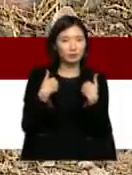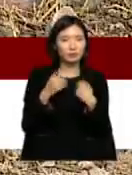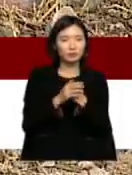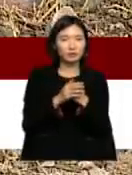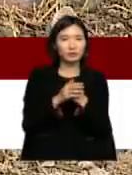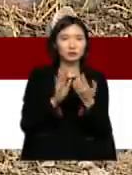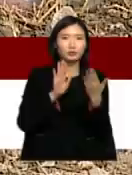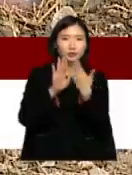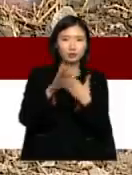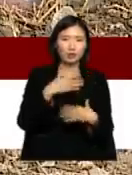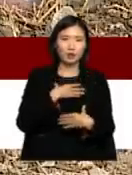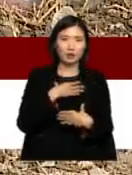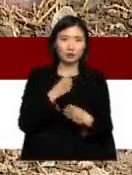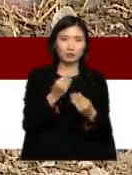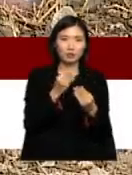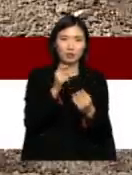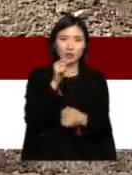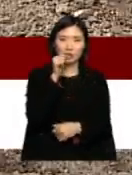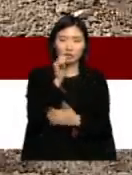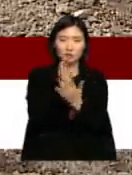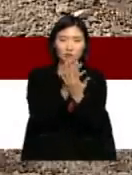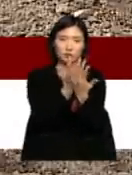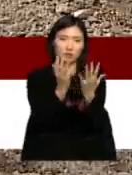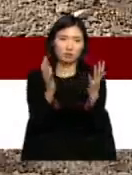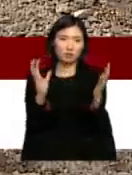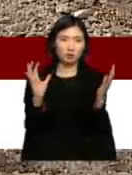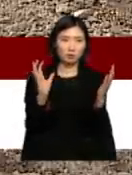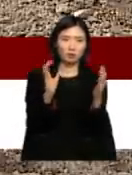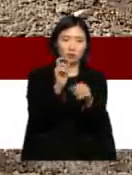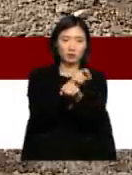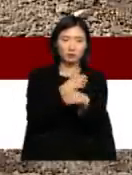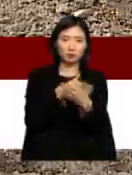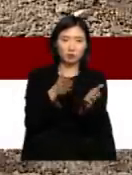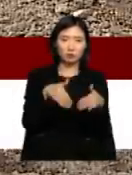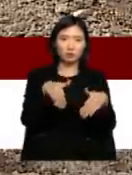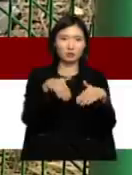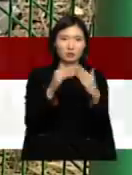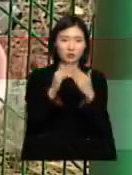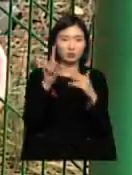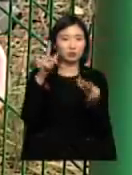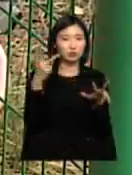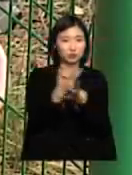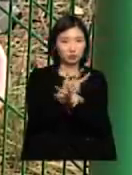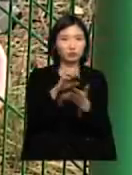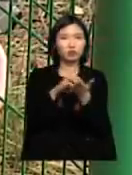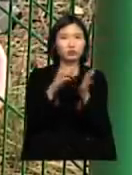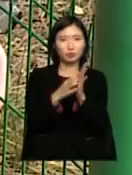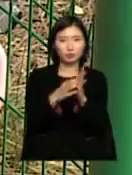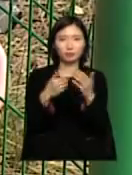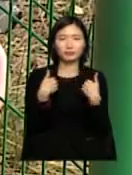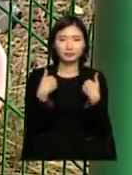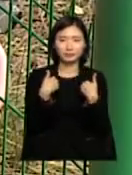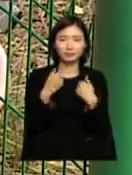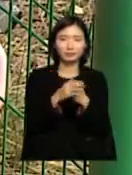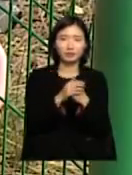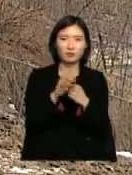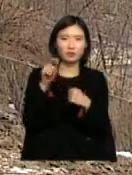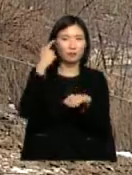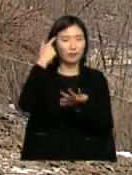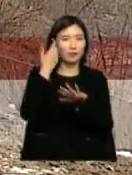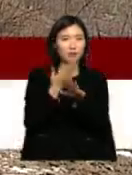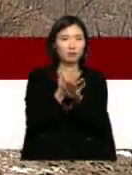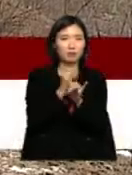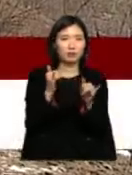그 이후에는 안전펜스와 현장사무소 설치 작업이 일주일 정도 진행될 전망입니다. 하지만 반대